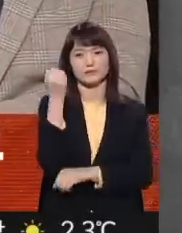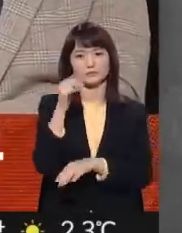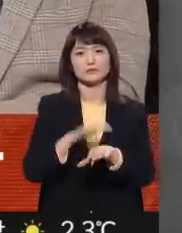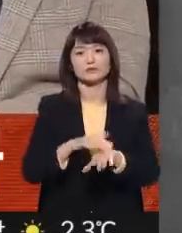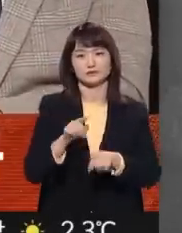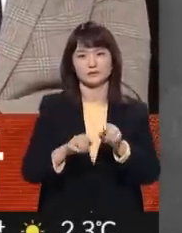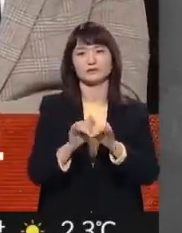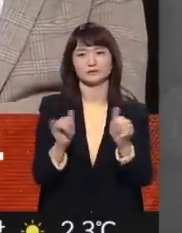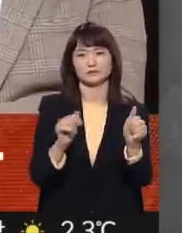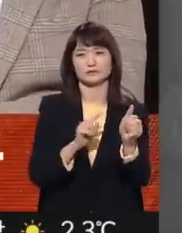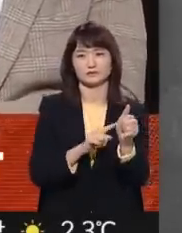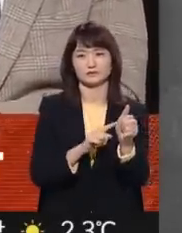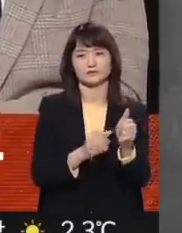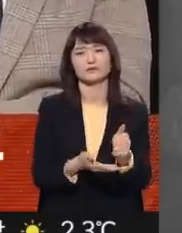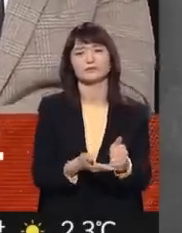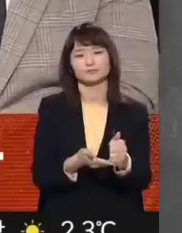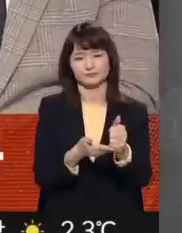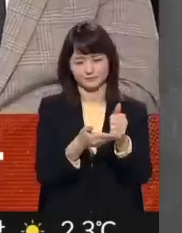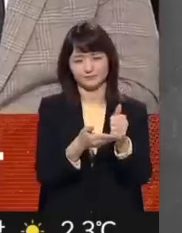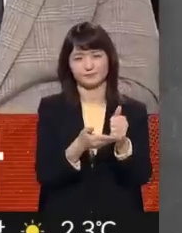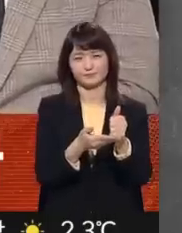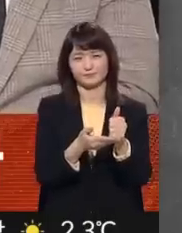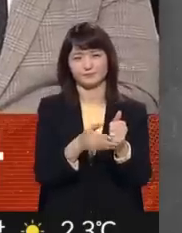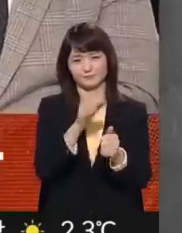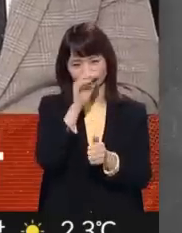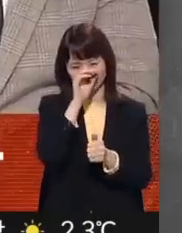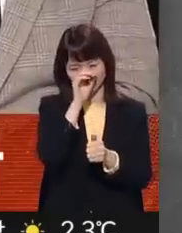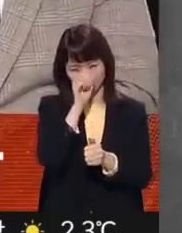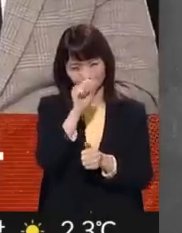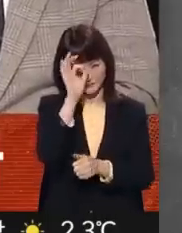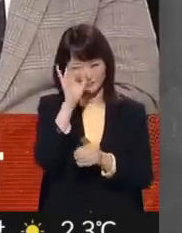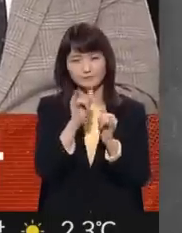아닌가. 아주 제가 존경하고 아주 좋게 보는